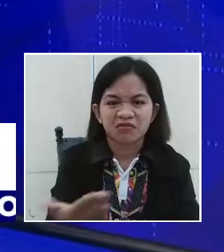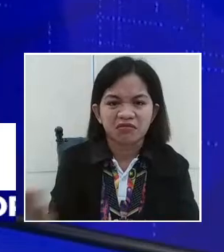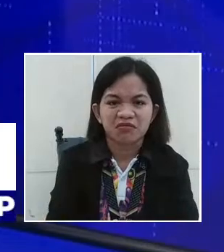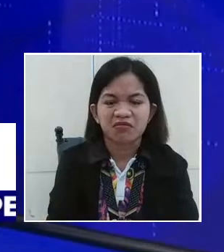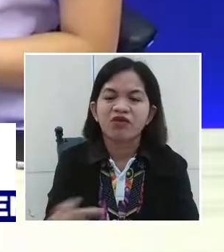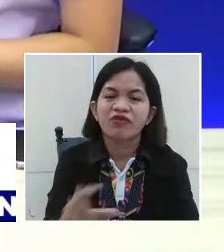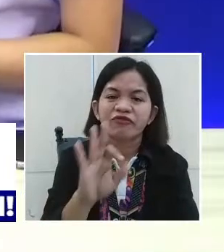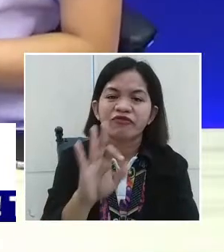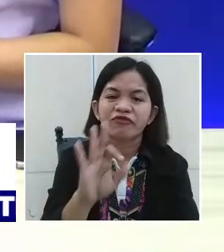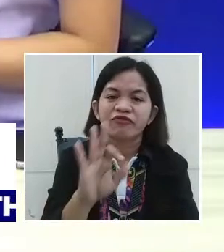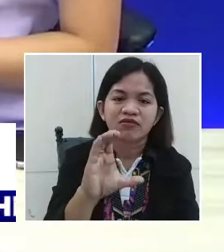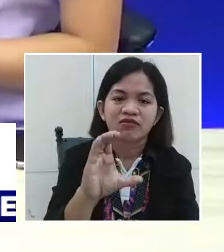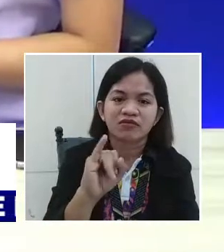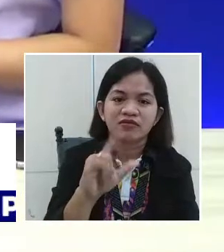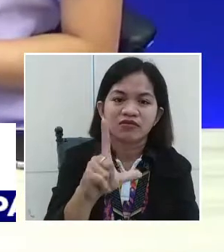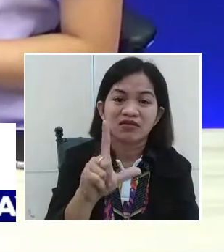Act